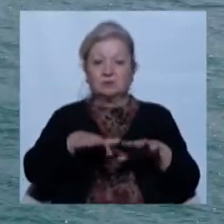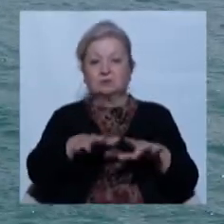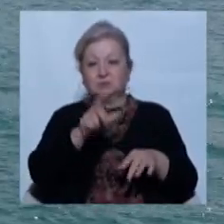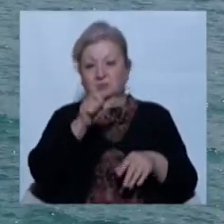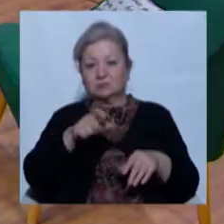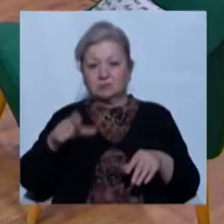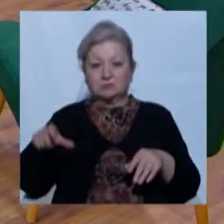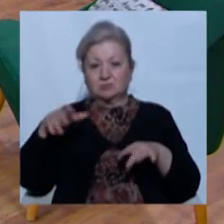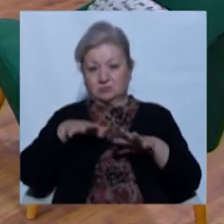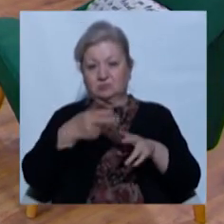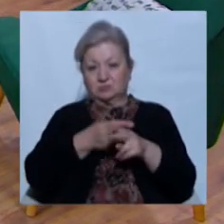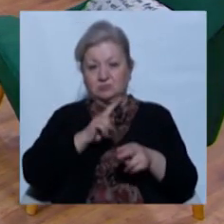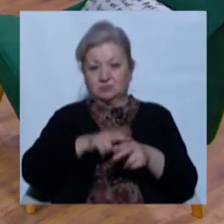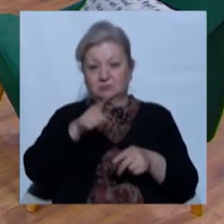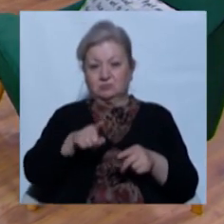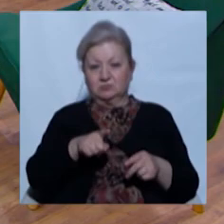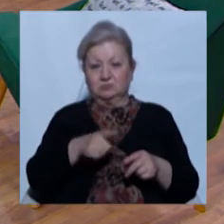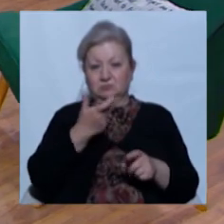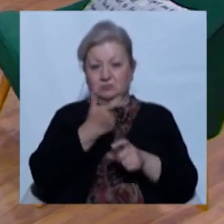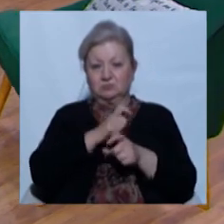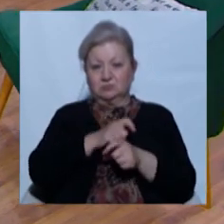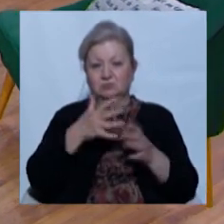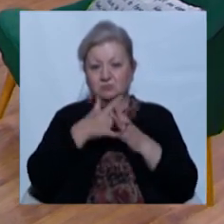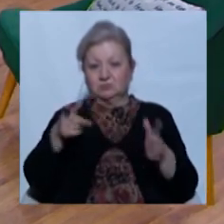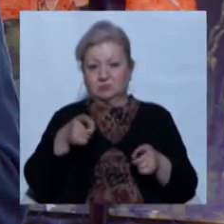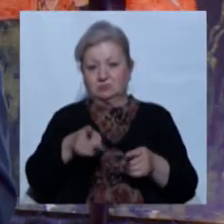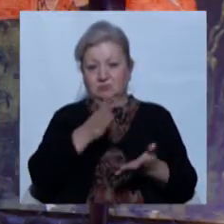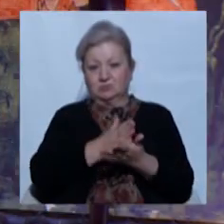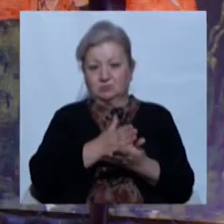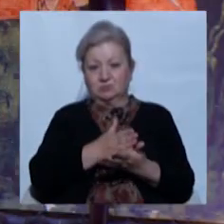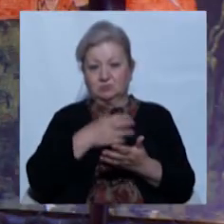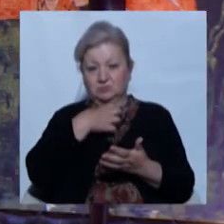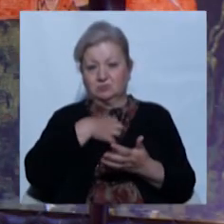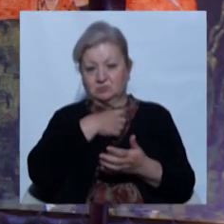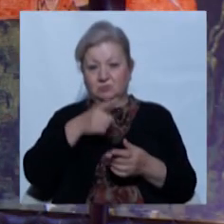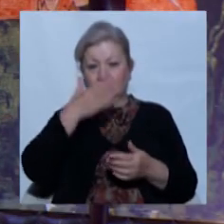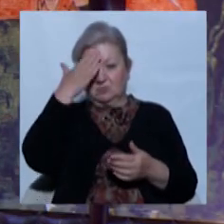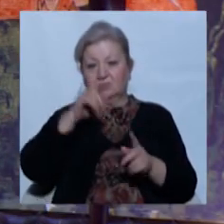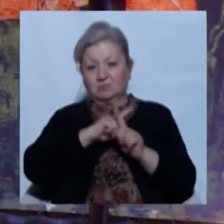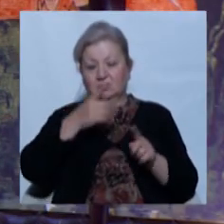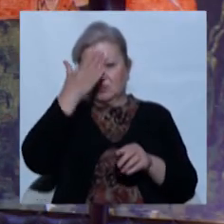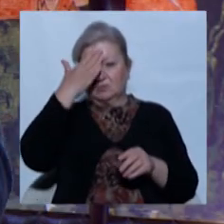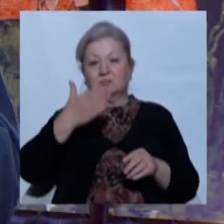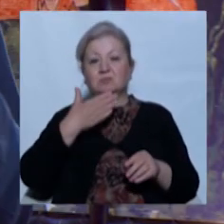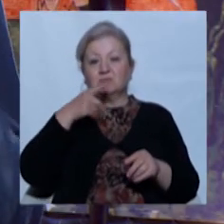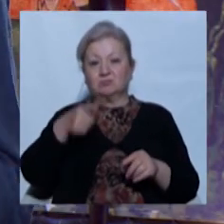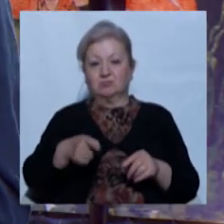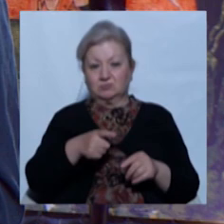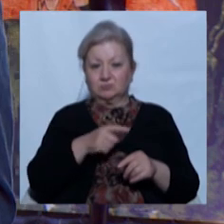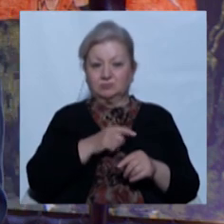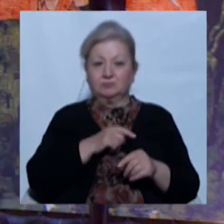აჭარელი ხალხის საქმიანობაში ძალიან დიდი როლი უჭირავს, მოკლედ, ამ ტურიზმს, და განსაკუთრებით ზაფხულში აჭარა